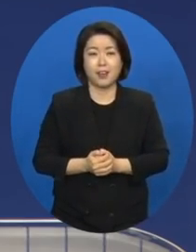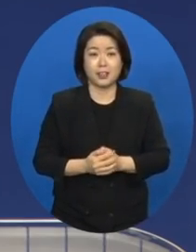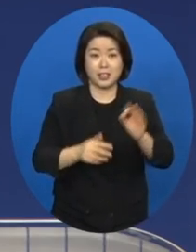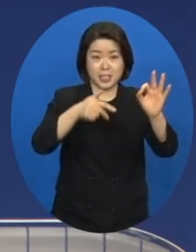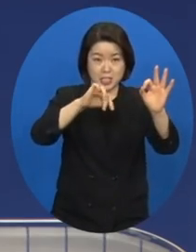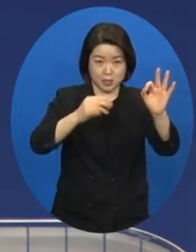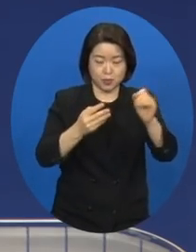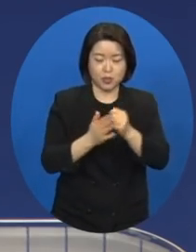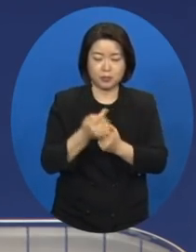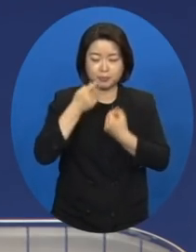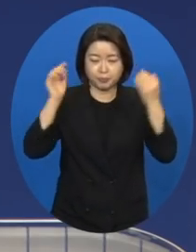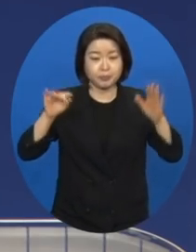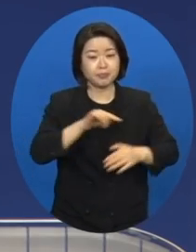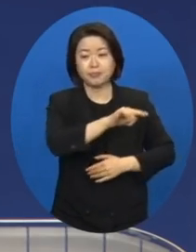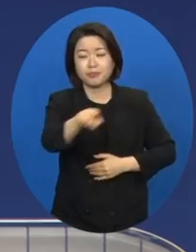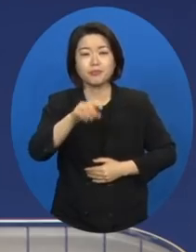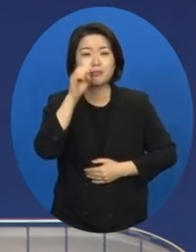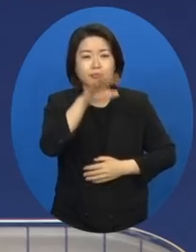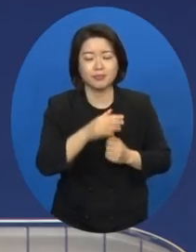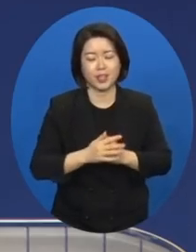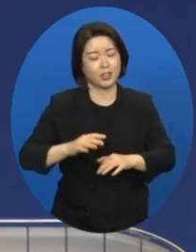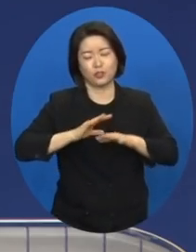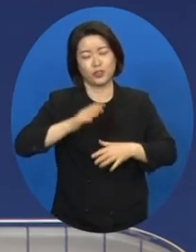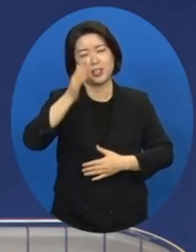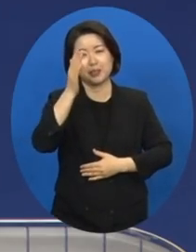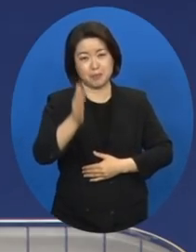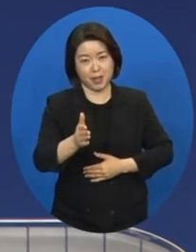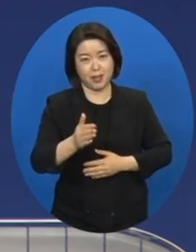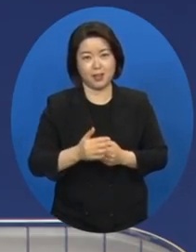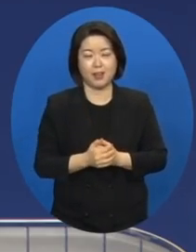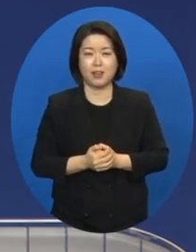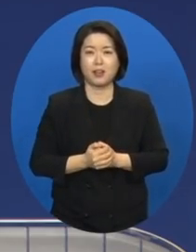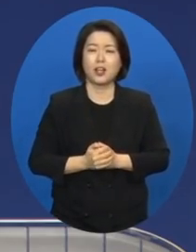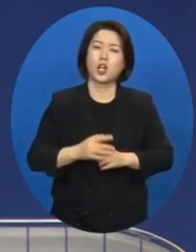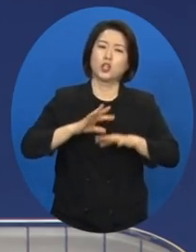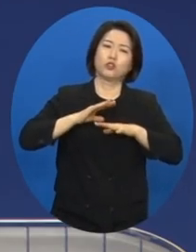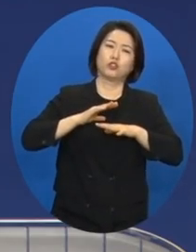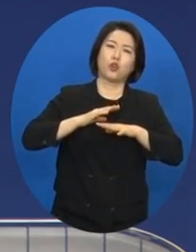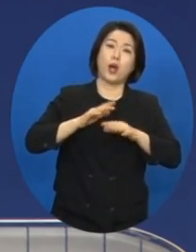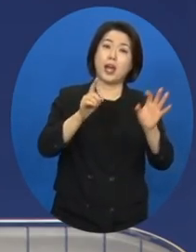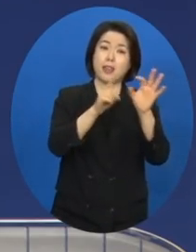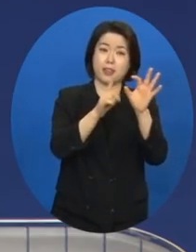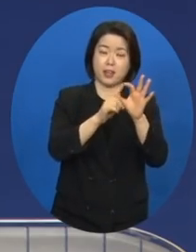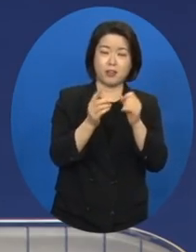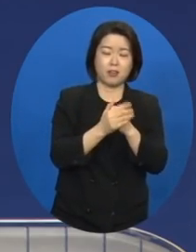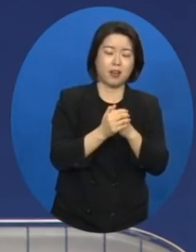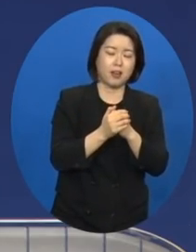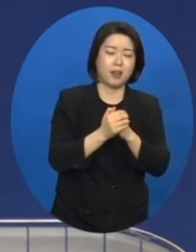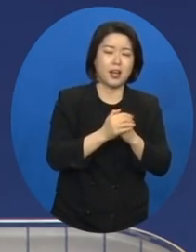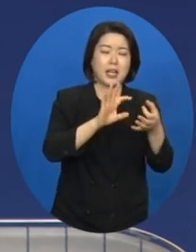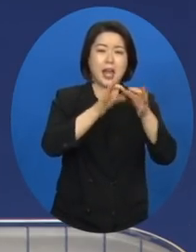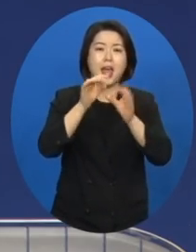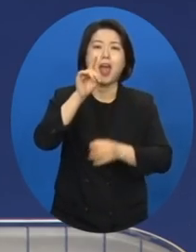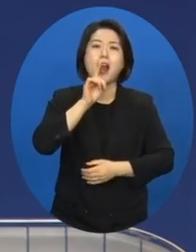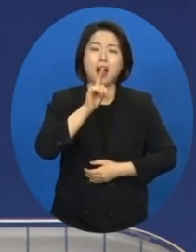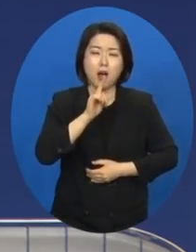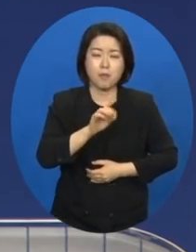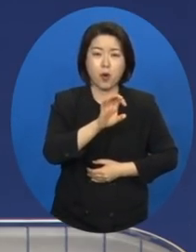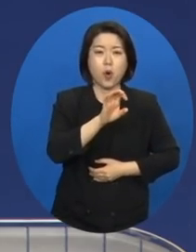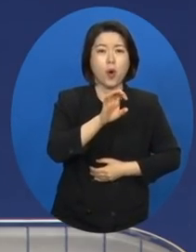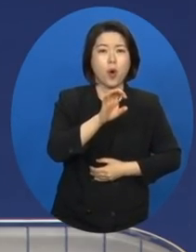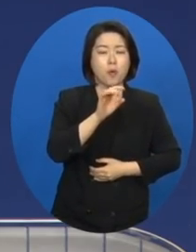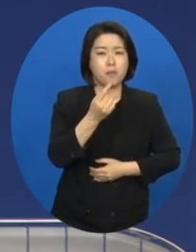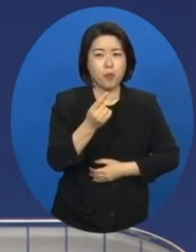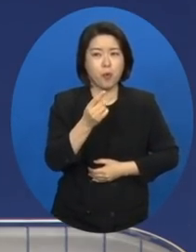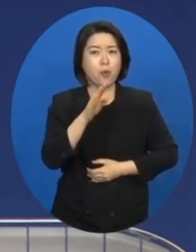천사가 그들에게 말하였다. 두려워하지 말아라. 이 두려워하다라는 단어가 헬라어로 포베오, 즉 여기서 포비아라고